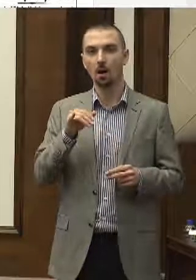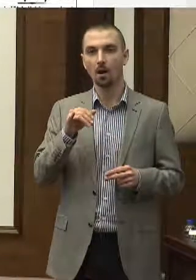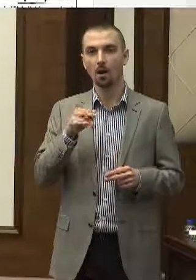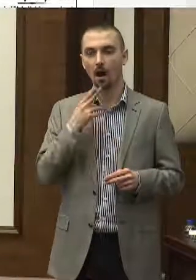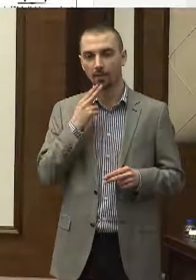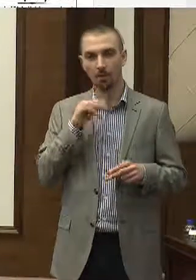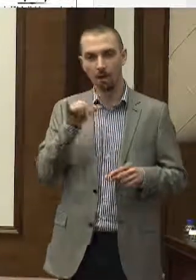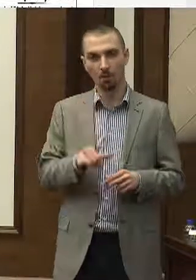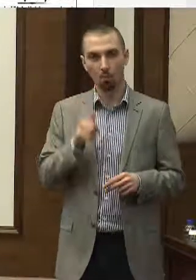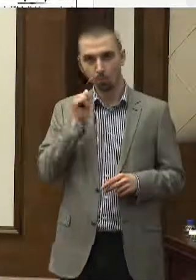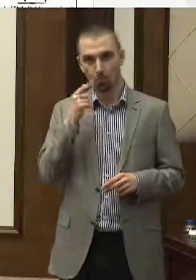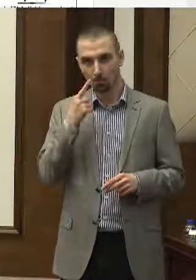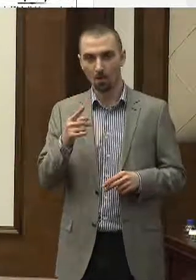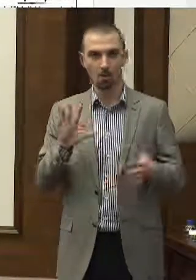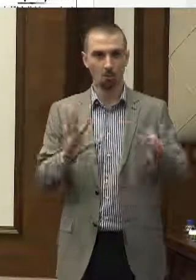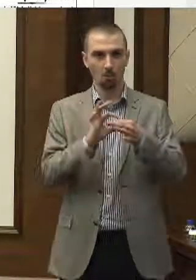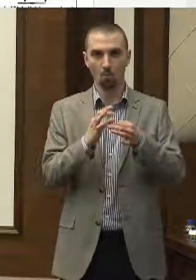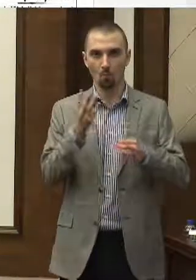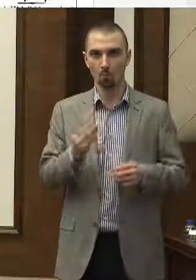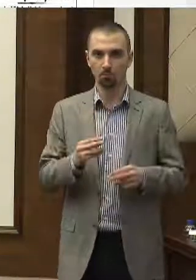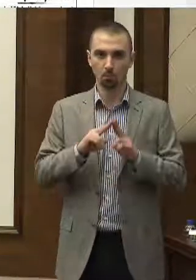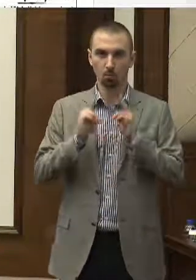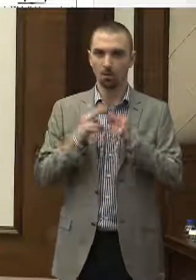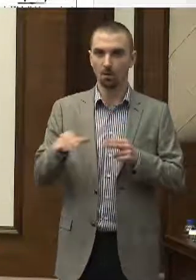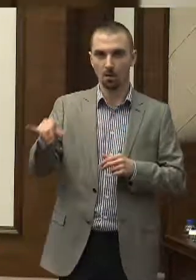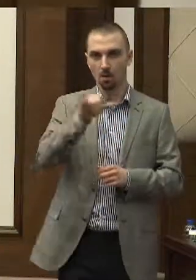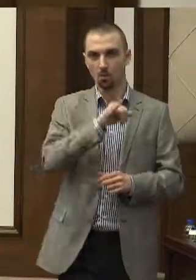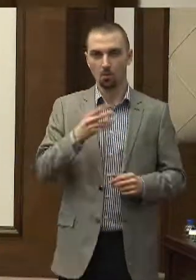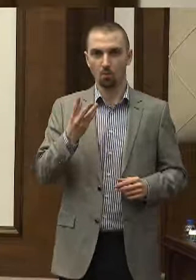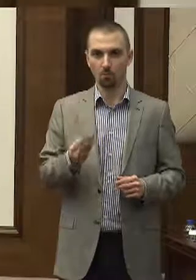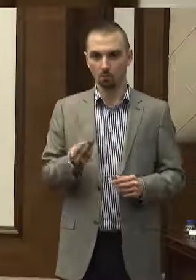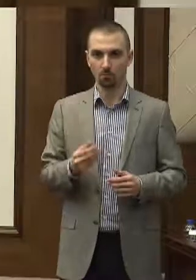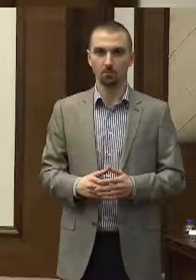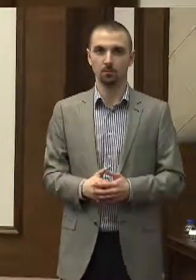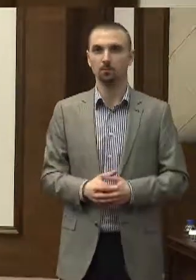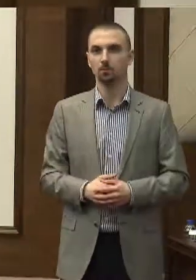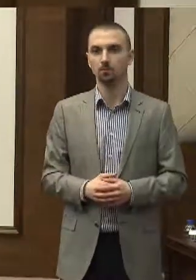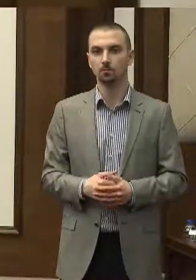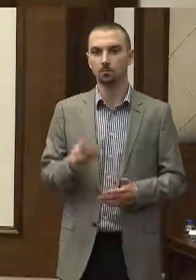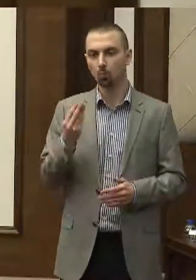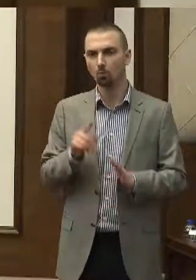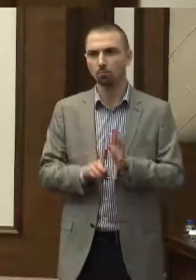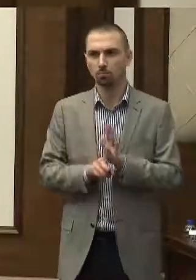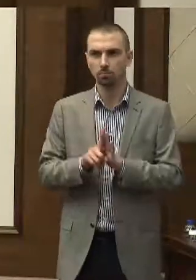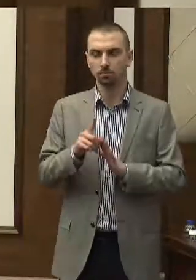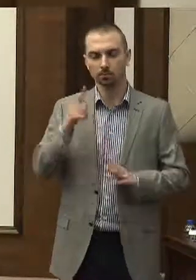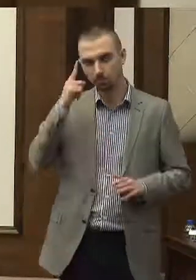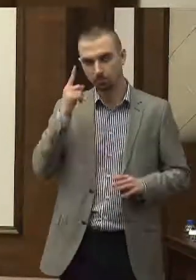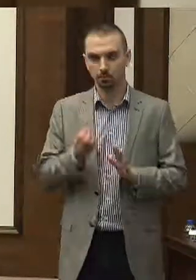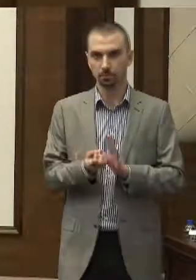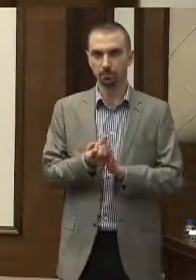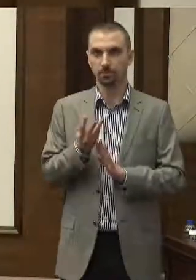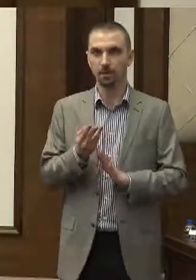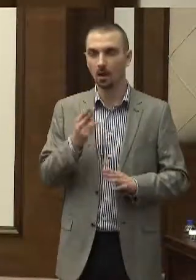kutlanmasıyla neticelenmiştir. Çağdaş bir toplum olabilmenin ve çağdaş bir hukuk devleti kurmanın ilk şartı